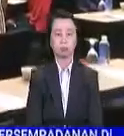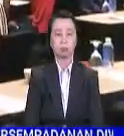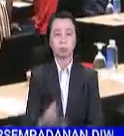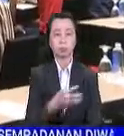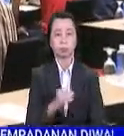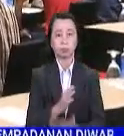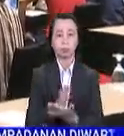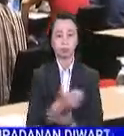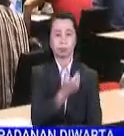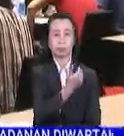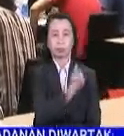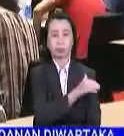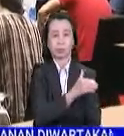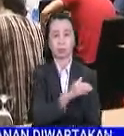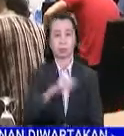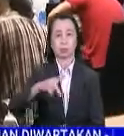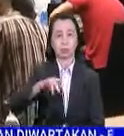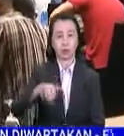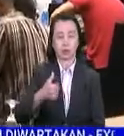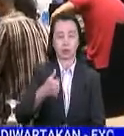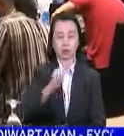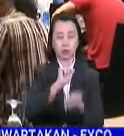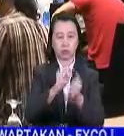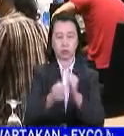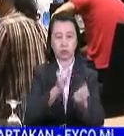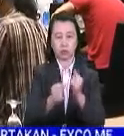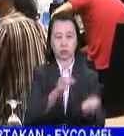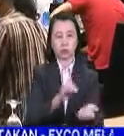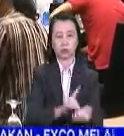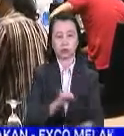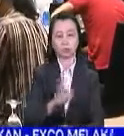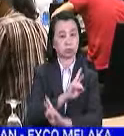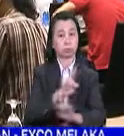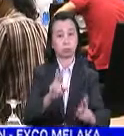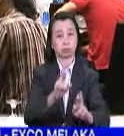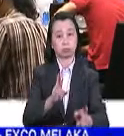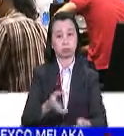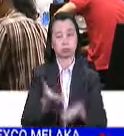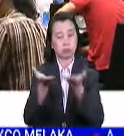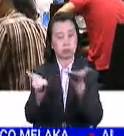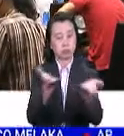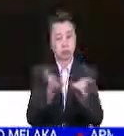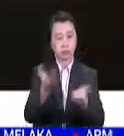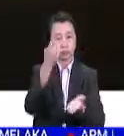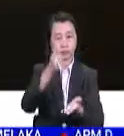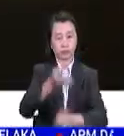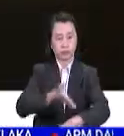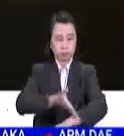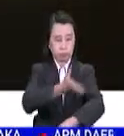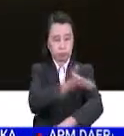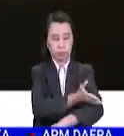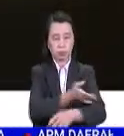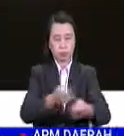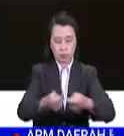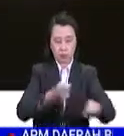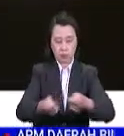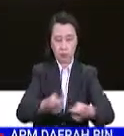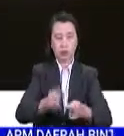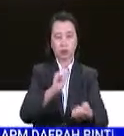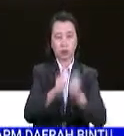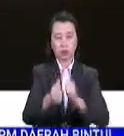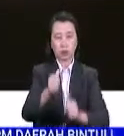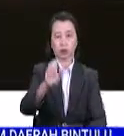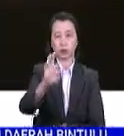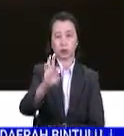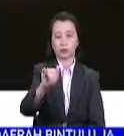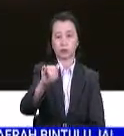Sementara itu, bekas pesuruhjaya sukan Dr. Wirdati Muhammad Razi bersedia mencurahkan bakti bagi memperkasakan urustadbir sukan